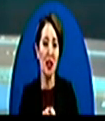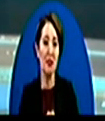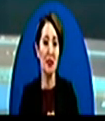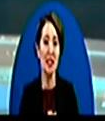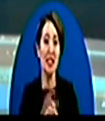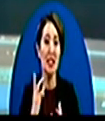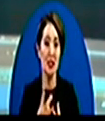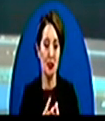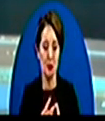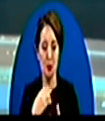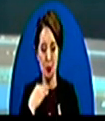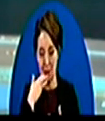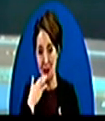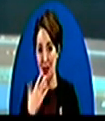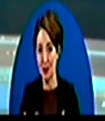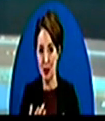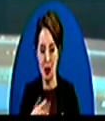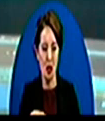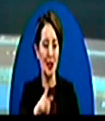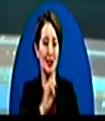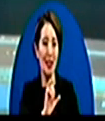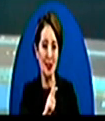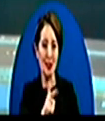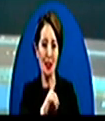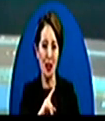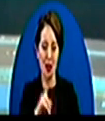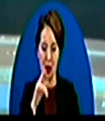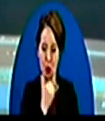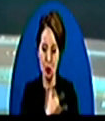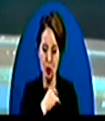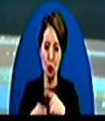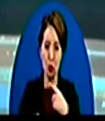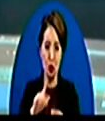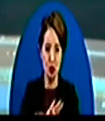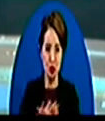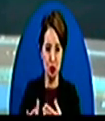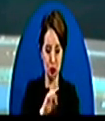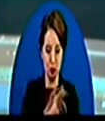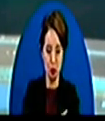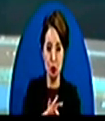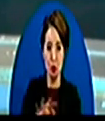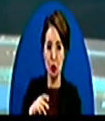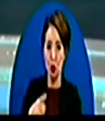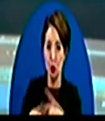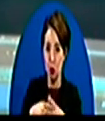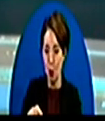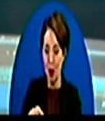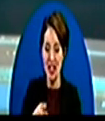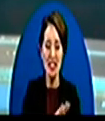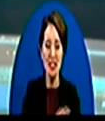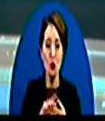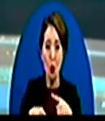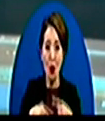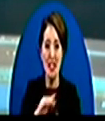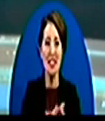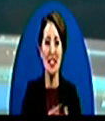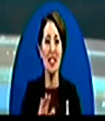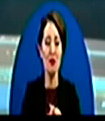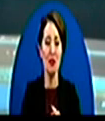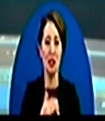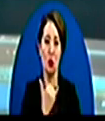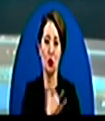Мөн засаг захиргаа нутаг дэвсгэрийн нэгж түүний удирдлагын тухай хуулийн шинжилсэн найруулгын төслийн талаар шинэ эвслийн удирдлагууд байр сууриа